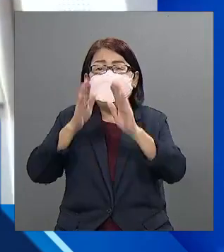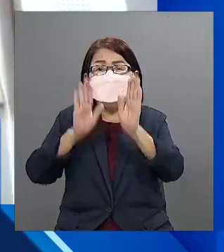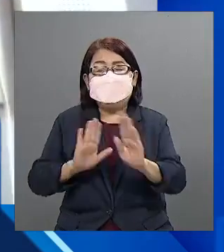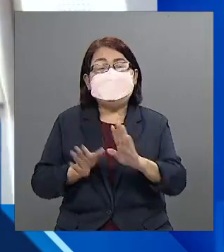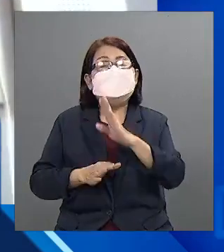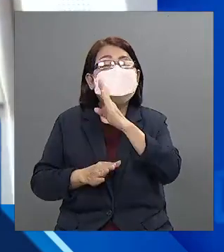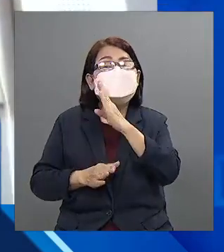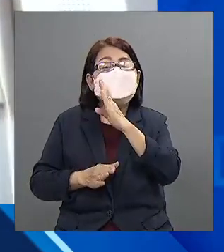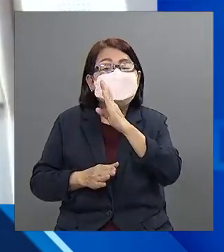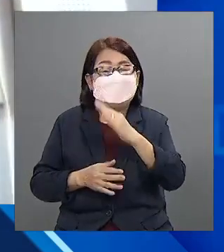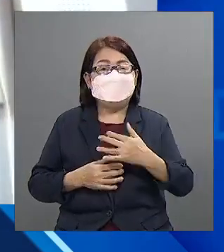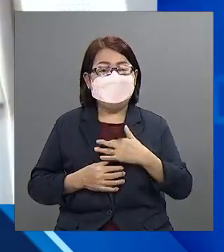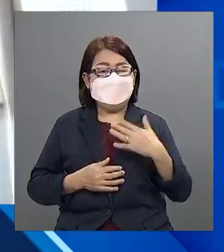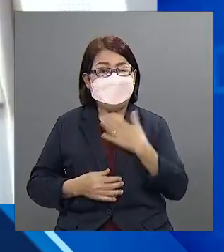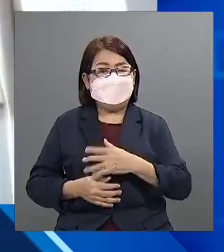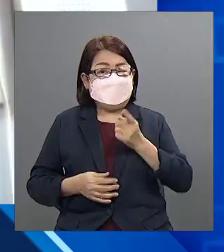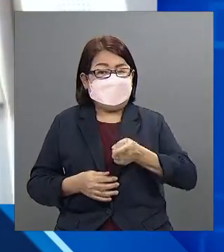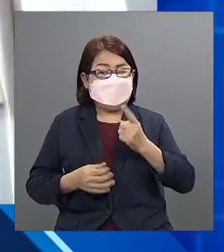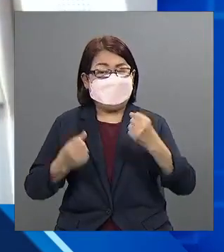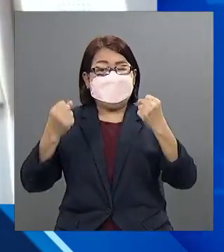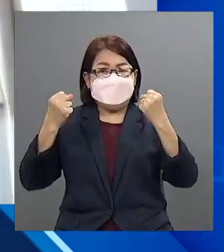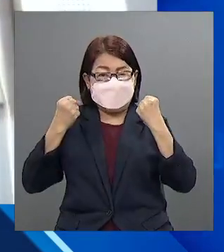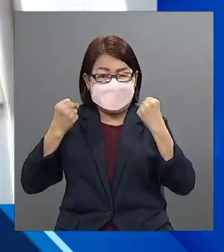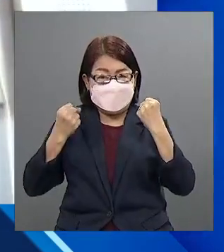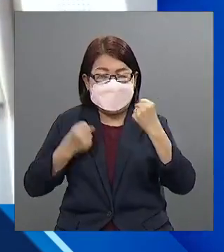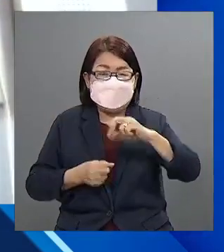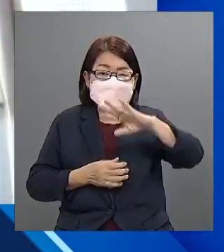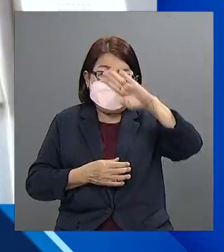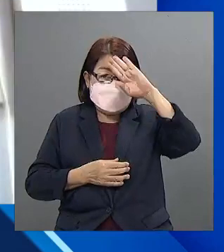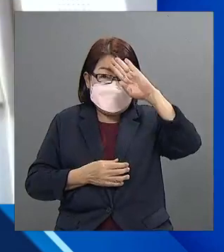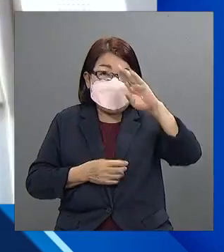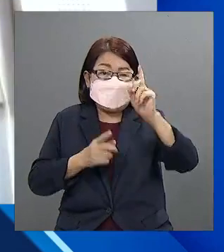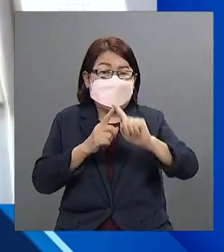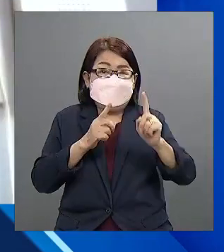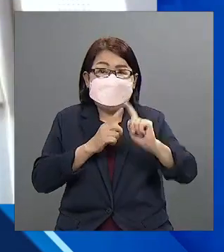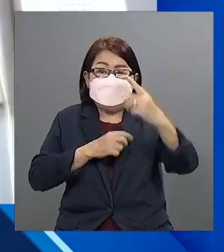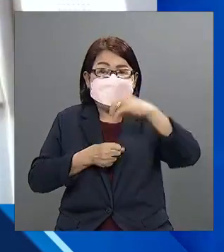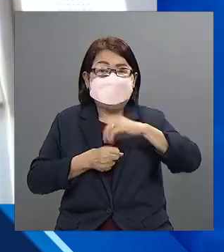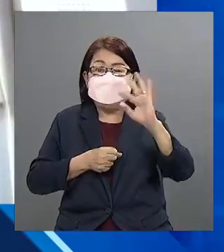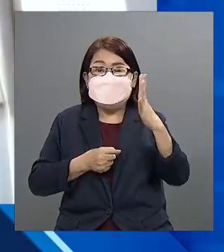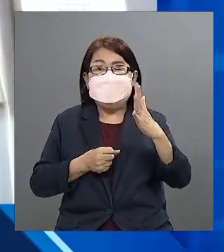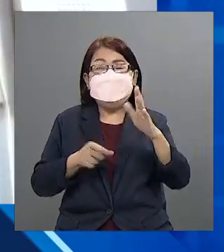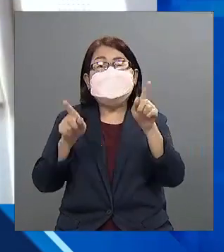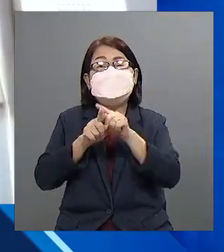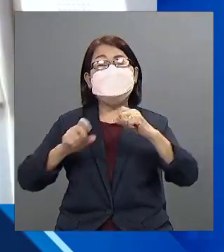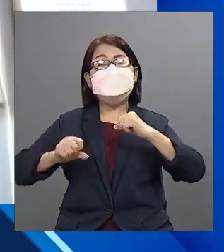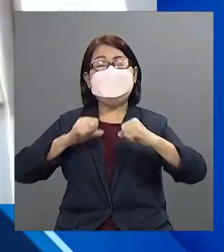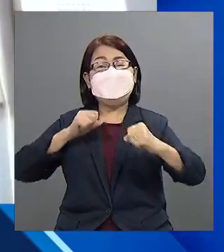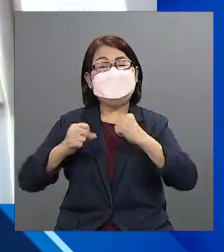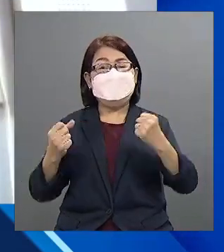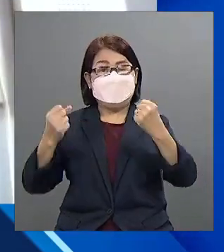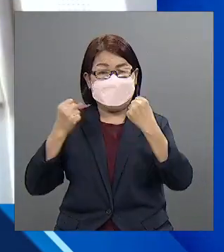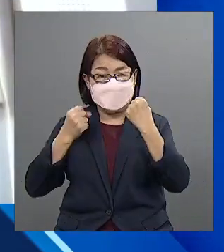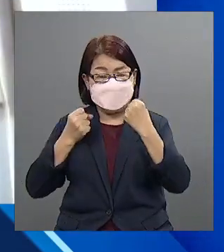างกายแข็งแรงดีไม่มีความเสี่ยงอย่างสมมติเป็นวัยรุ่นอะไรเงี้ยแล้วก็ร่างกายแข็งแรงติดเชื้อก็อาจจะแ